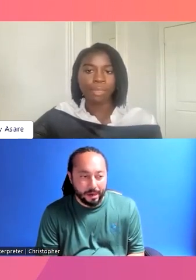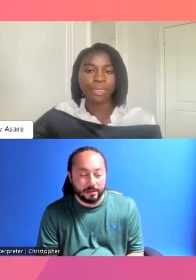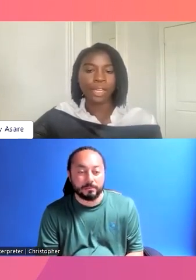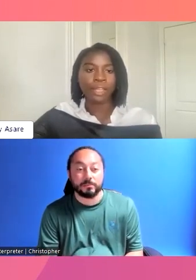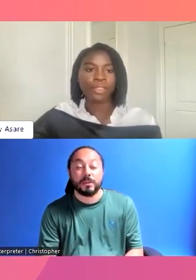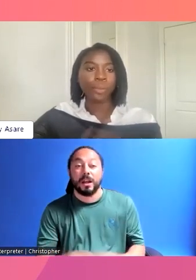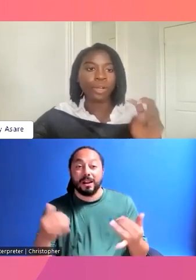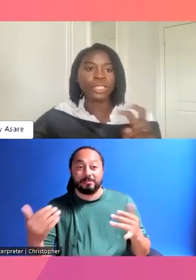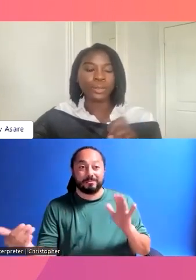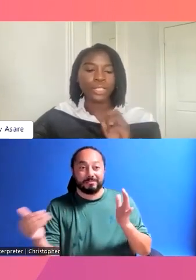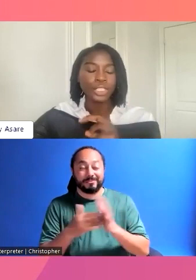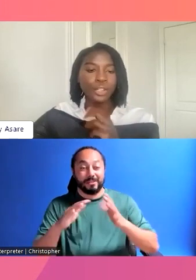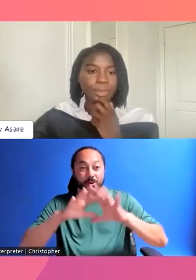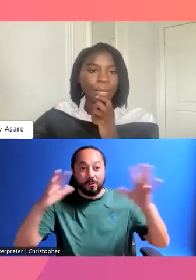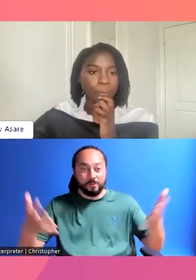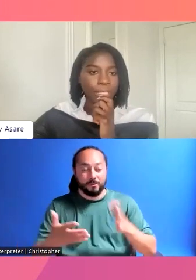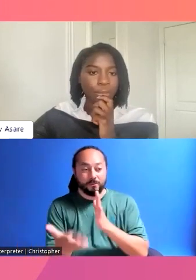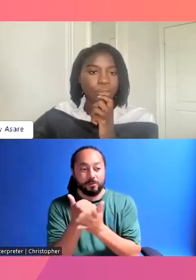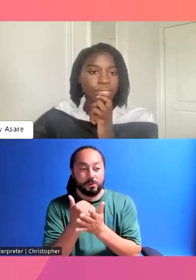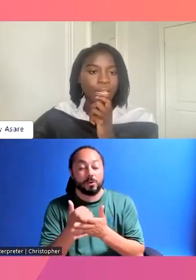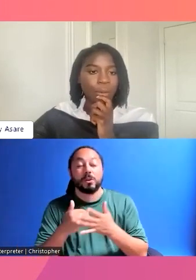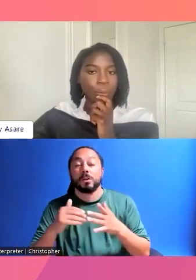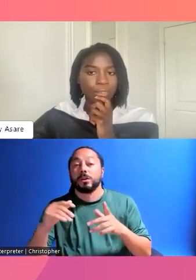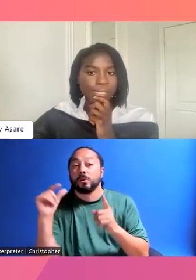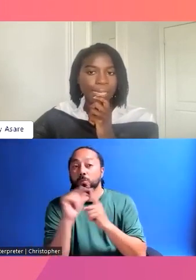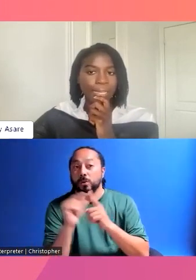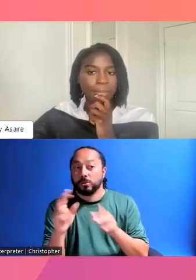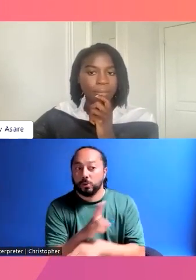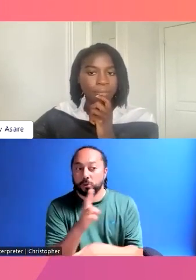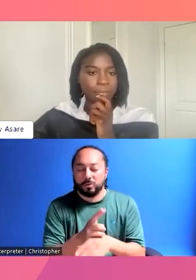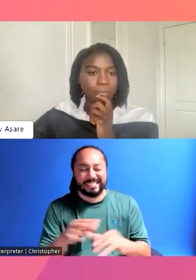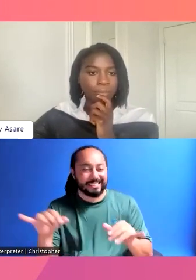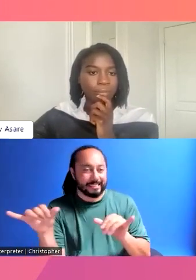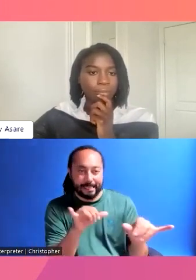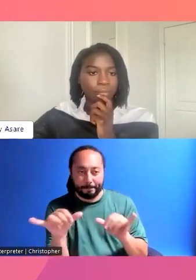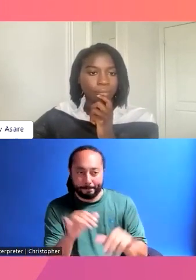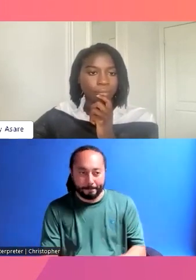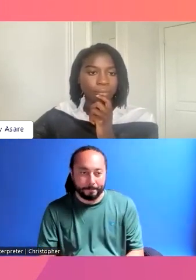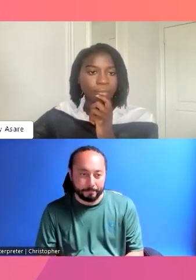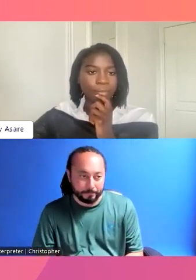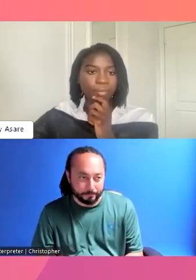dans l'analyse précédente, les termes utilisés étaient les mêmes.